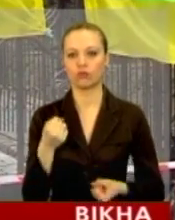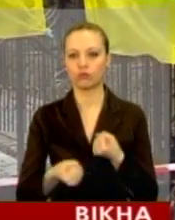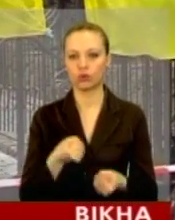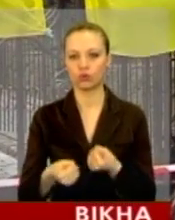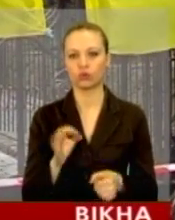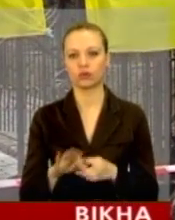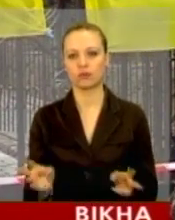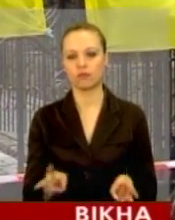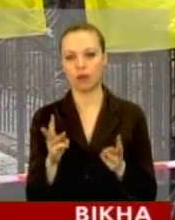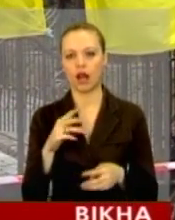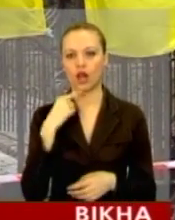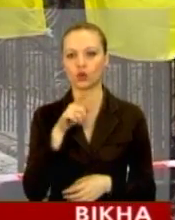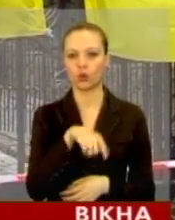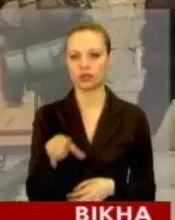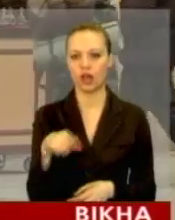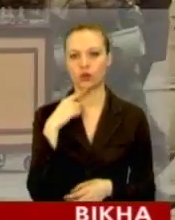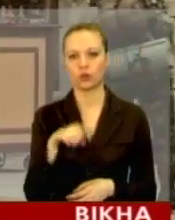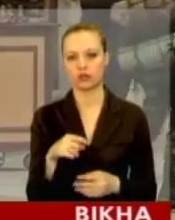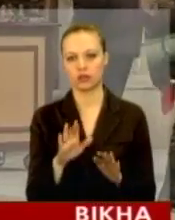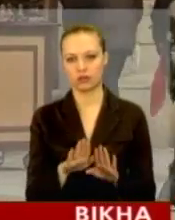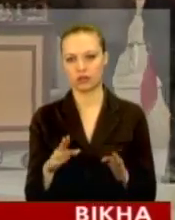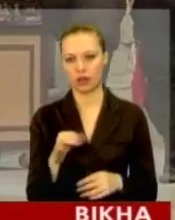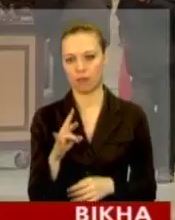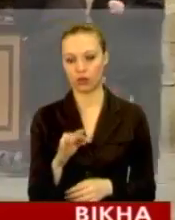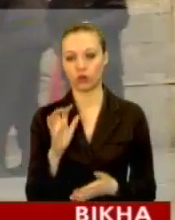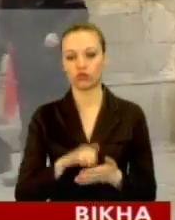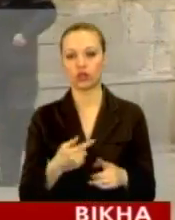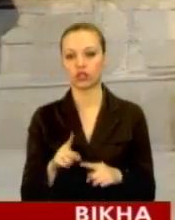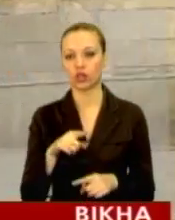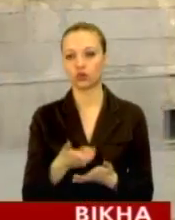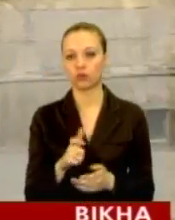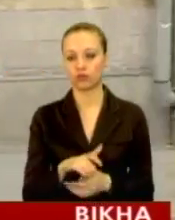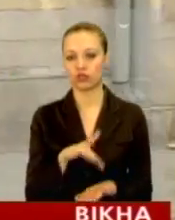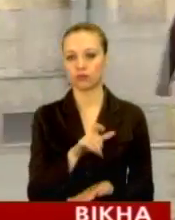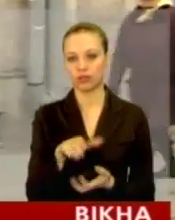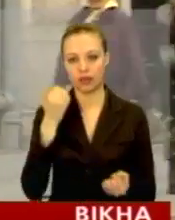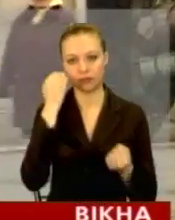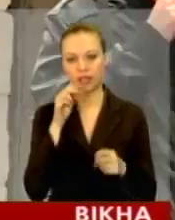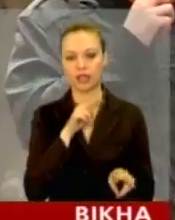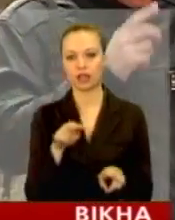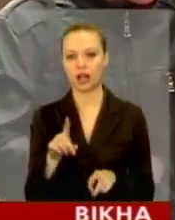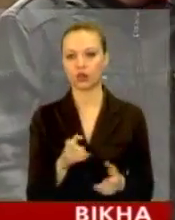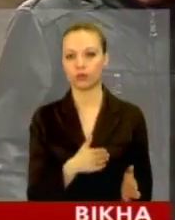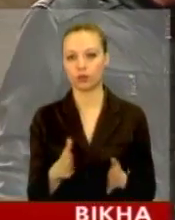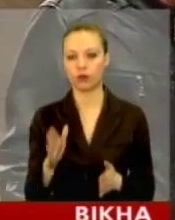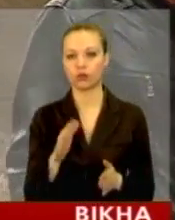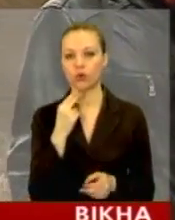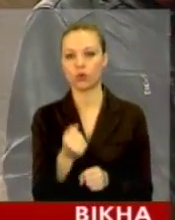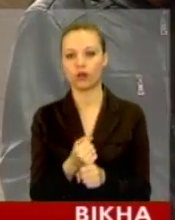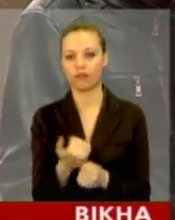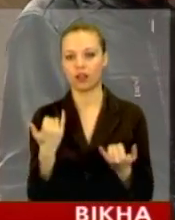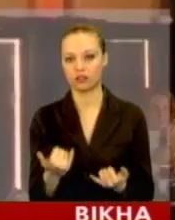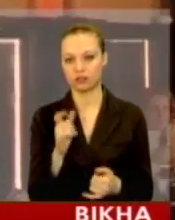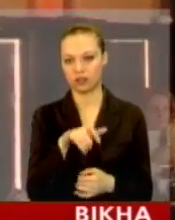б'ють і палять росіян і російське майно. Очевидно, через те, що більшість містян заклопотані наглядом за порядком, у кав'ярнях нині